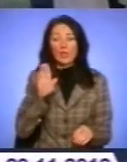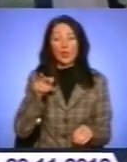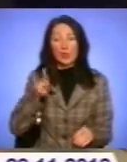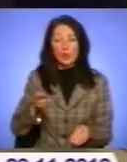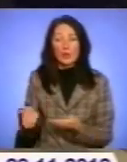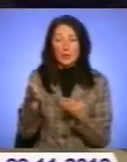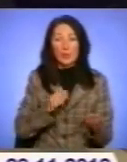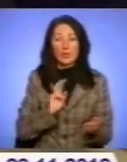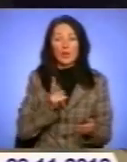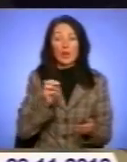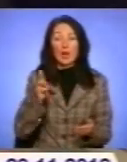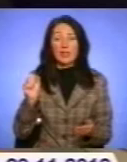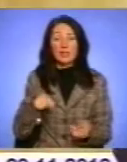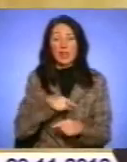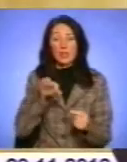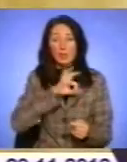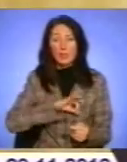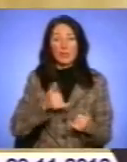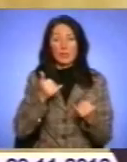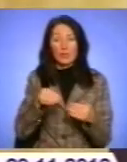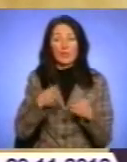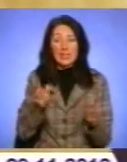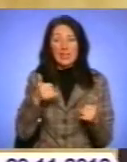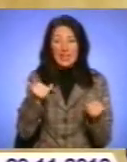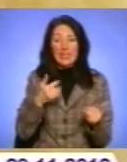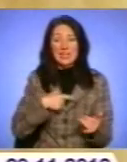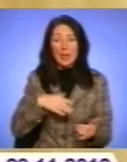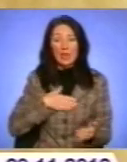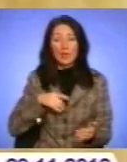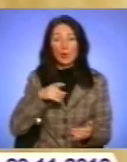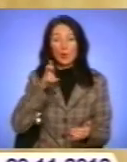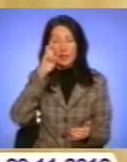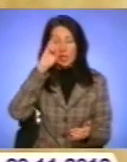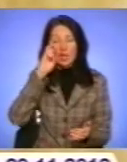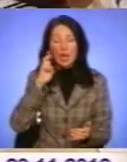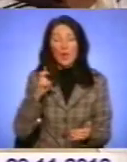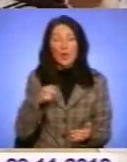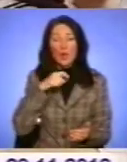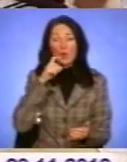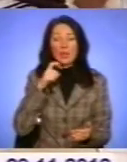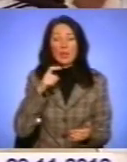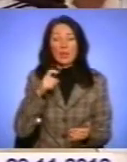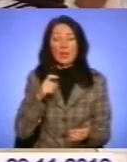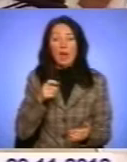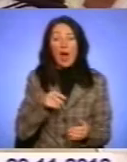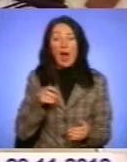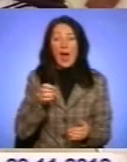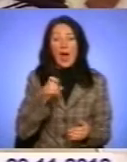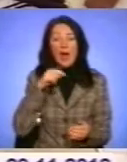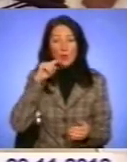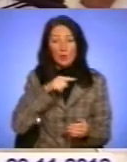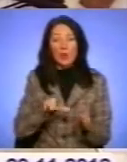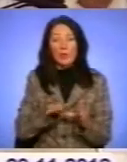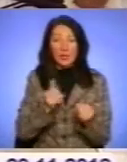для себе нашу державу. Президент наголосив, українська економіка наразі одна з найбільш динамічних у Європі. У цьому контексті